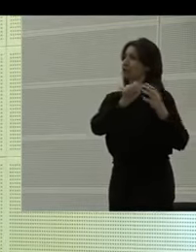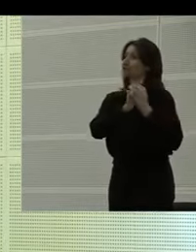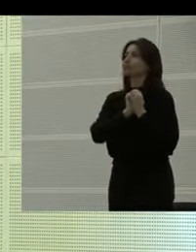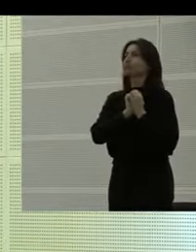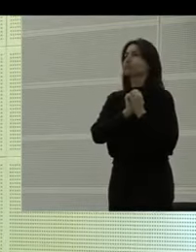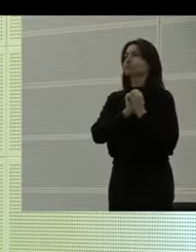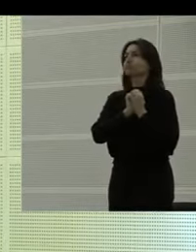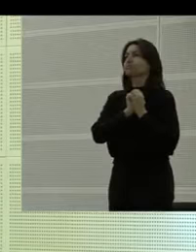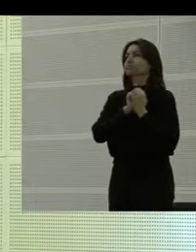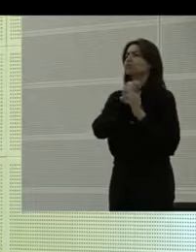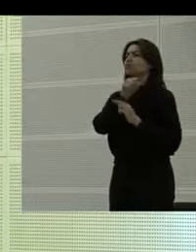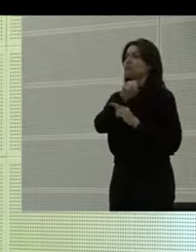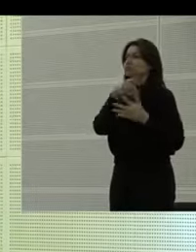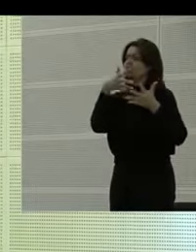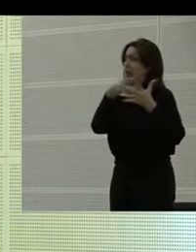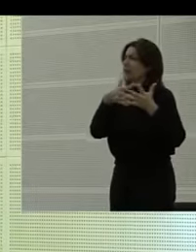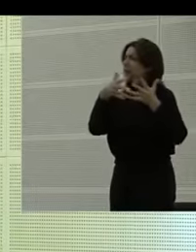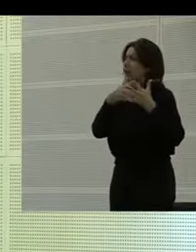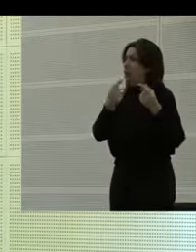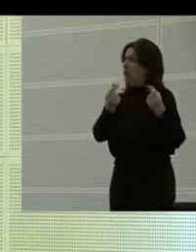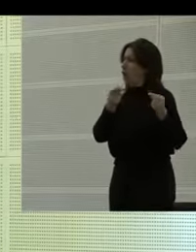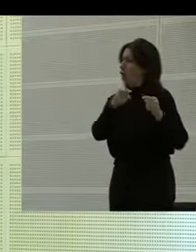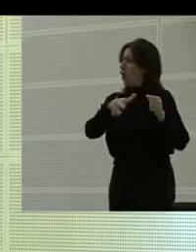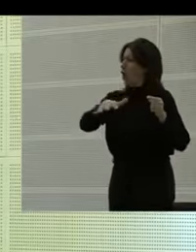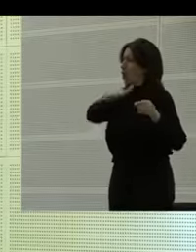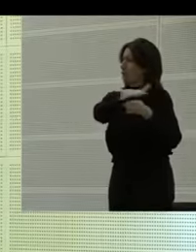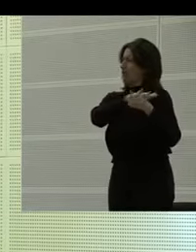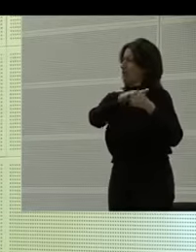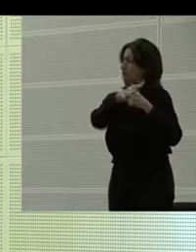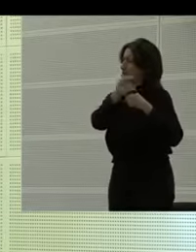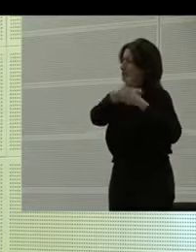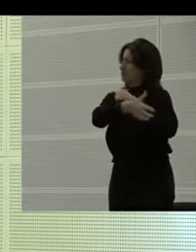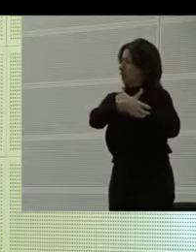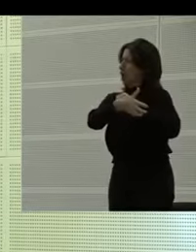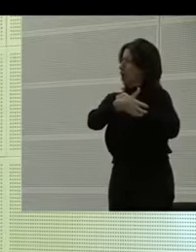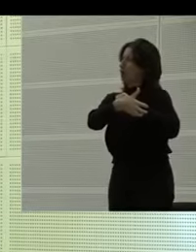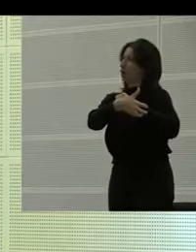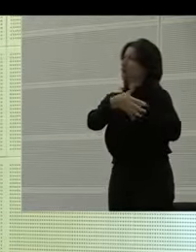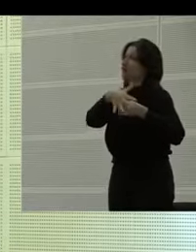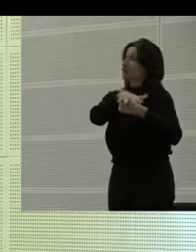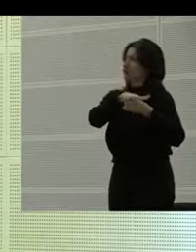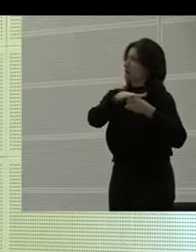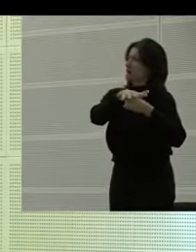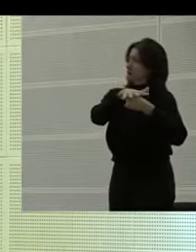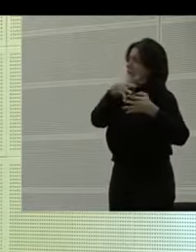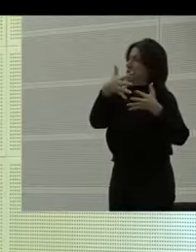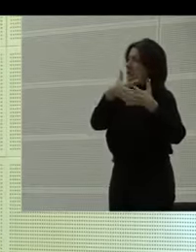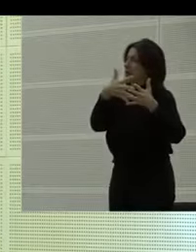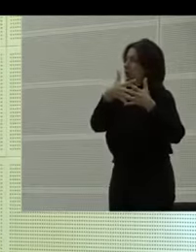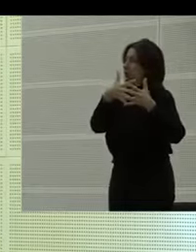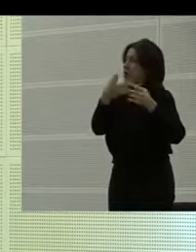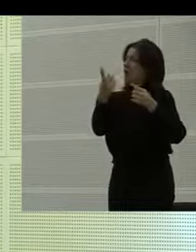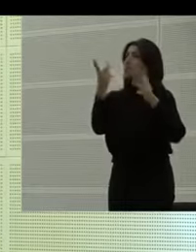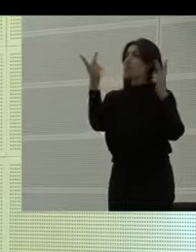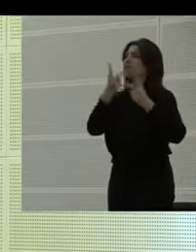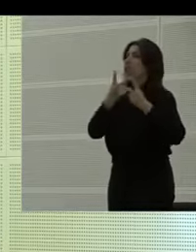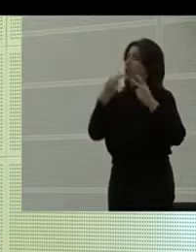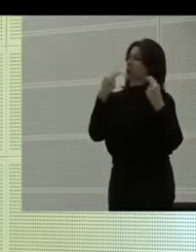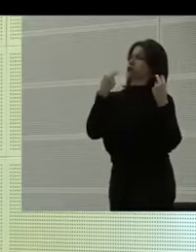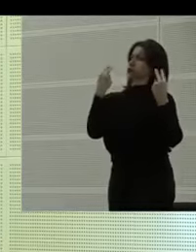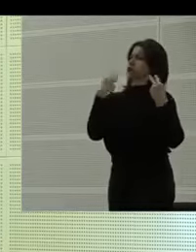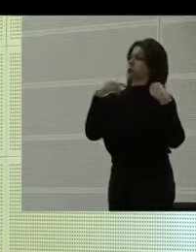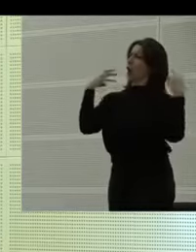nonostante le difficoltà economiche della sua famiglia. Famiglia povera e dignitosa,